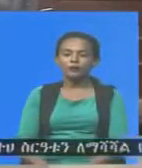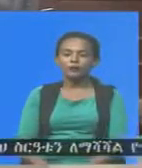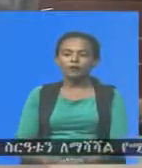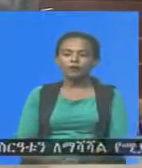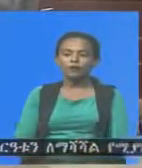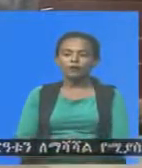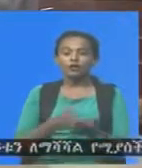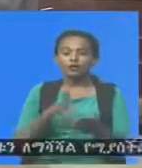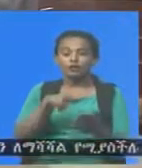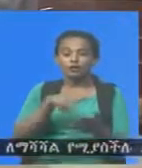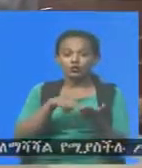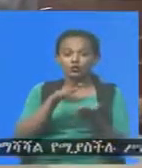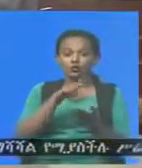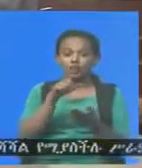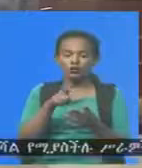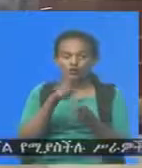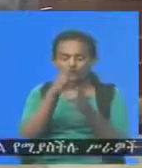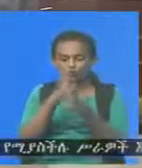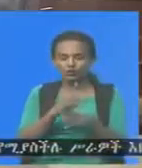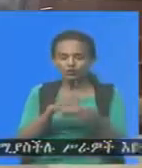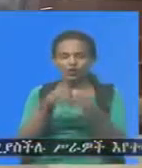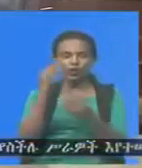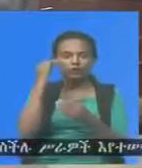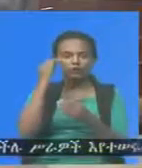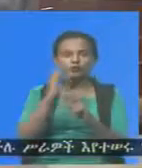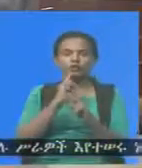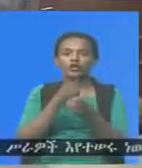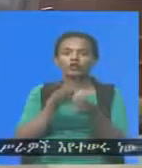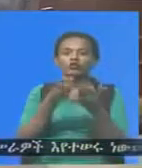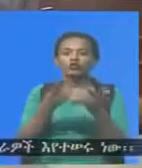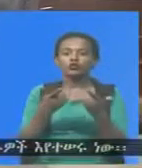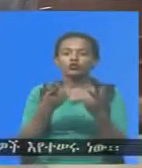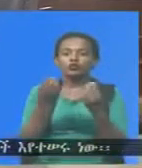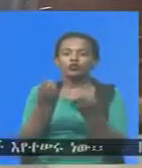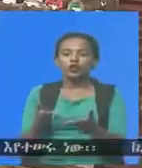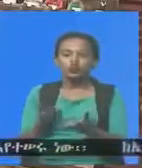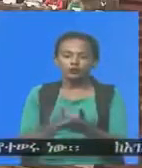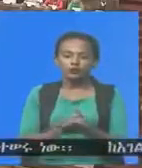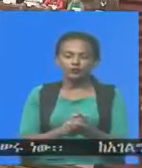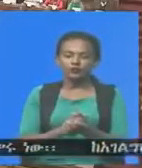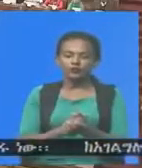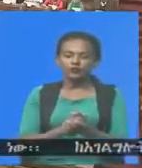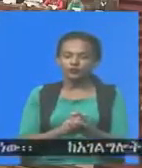አመሰግናለሁ። ለተነሱ ጥያቄዎች ክቡር ጠቅላይ ሚኒስትር ምላሽ እንዲሰጡ እድል እሰጣለሁ።